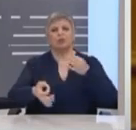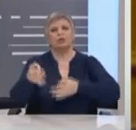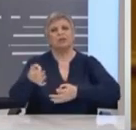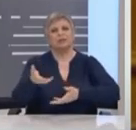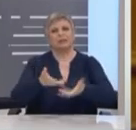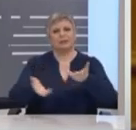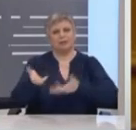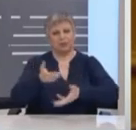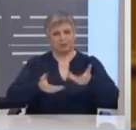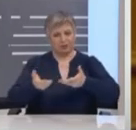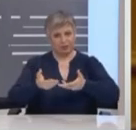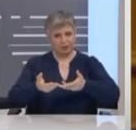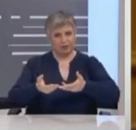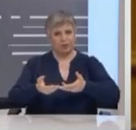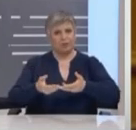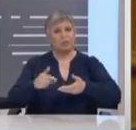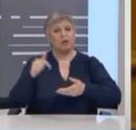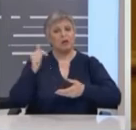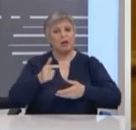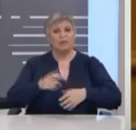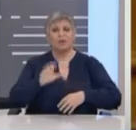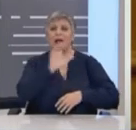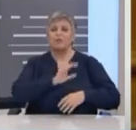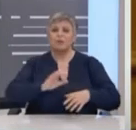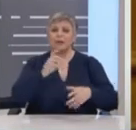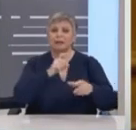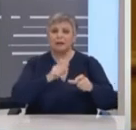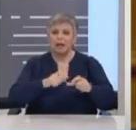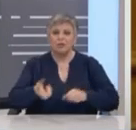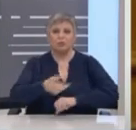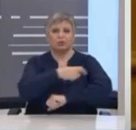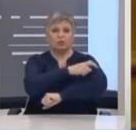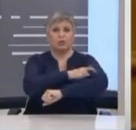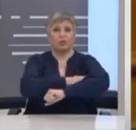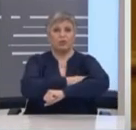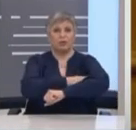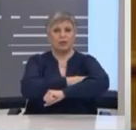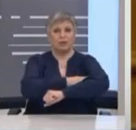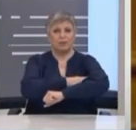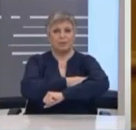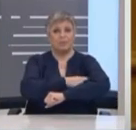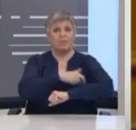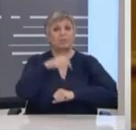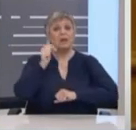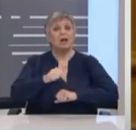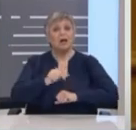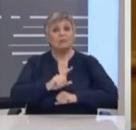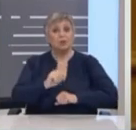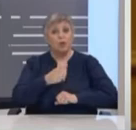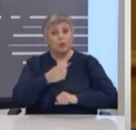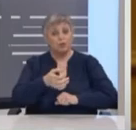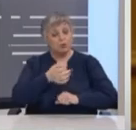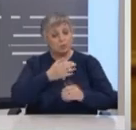πλευρές, αναφέρομαι στην Ευρωπαϊκή Ένωση και στον ΟΗΕ, απέδωσαν τα εύσημα στην ελληνική